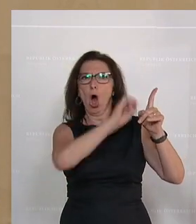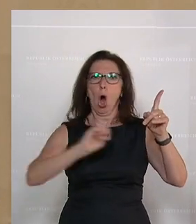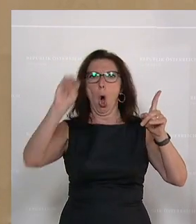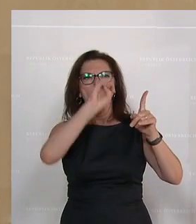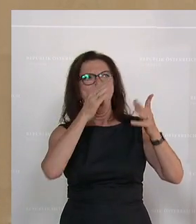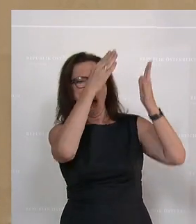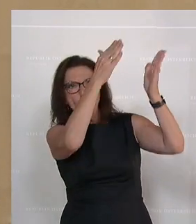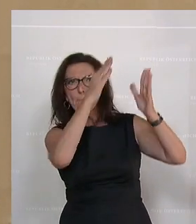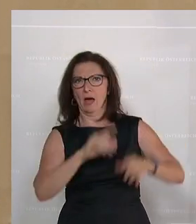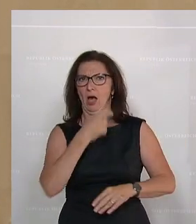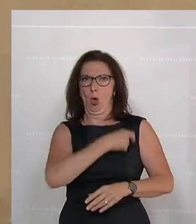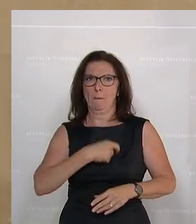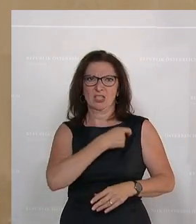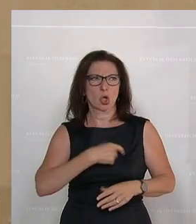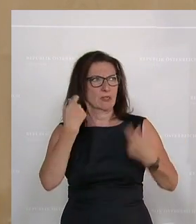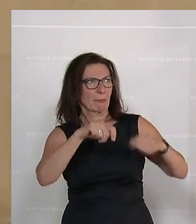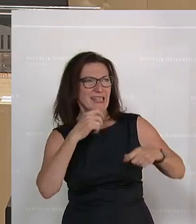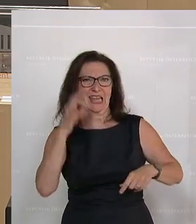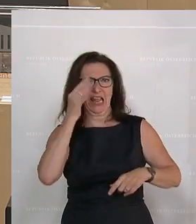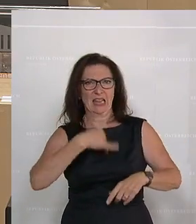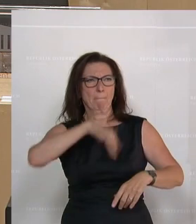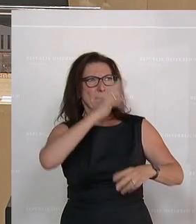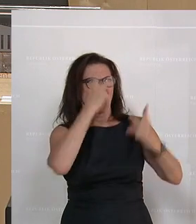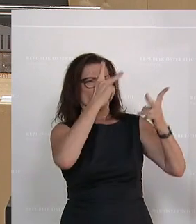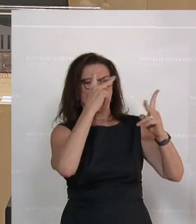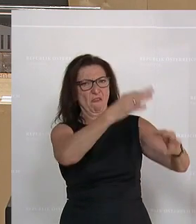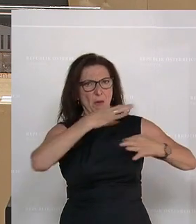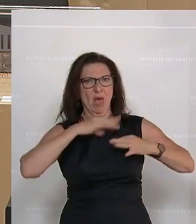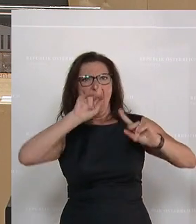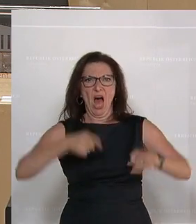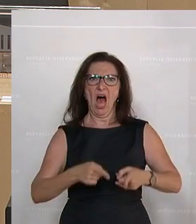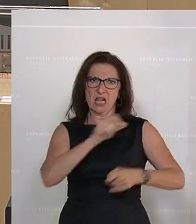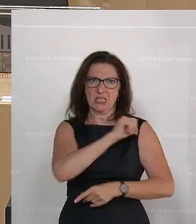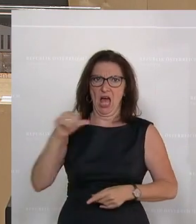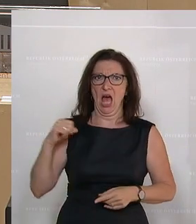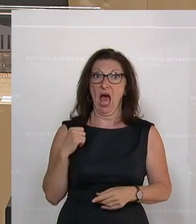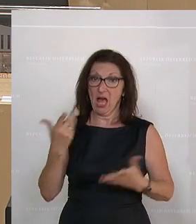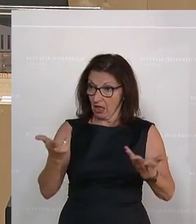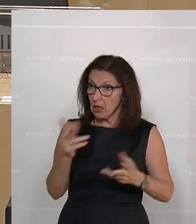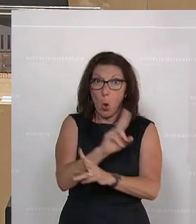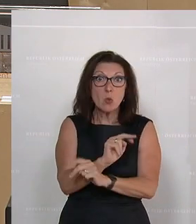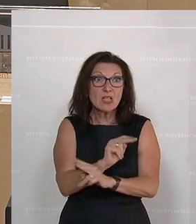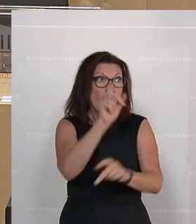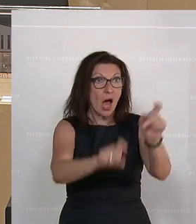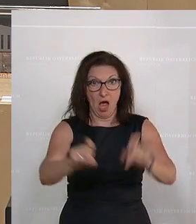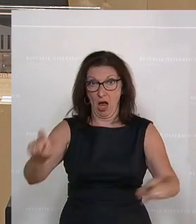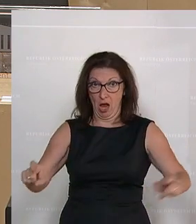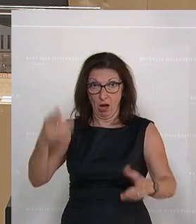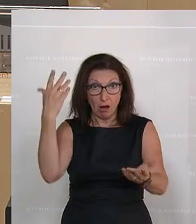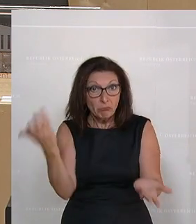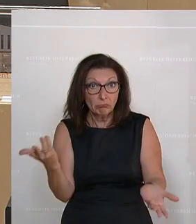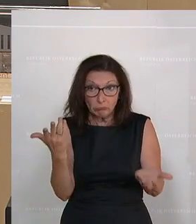lagarde tausend mal näher als die not der eigenen landsleute das ist die botschaft die heute mit seiner abwesenheit